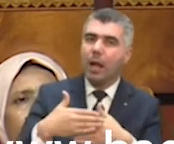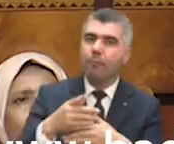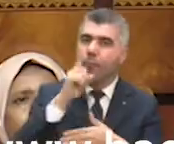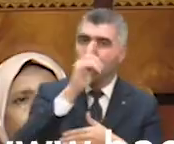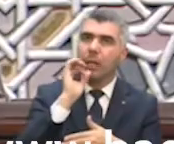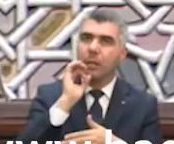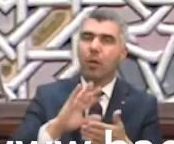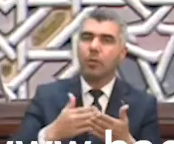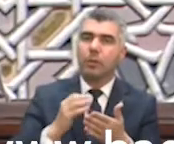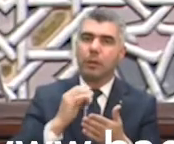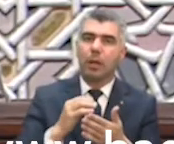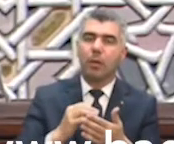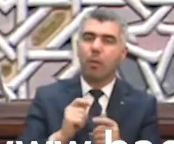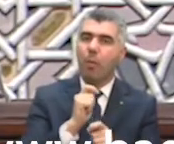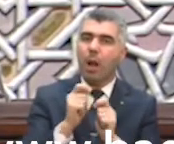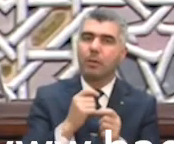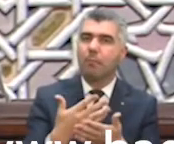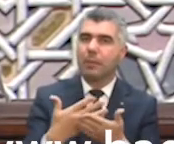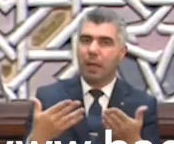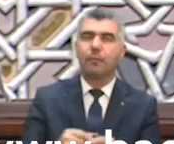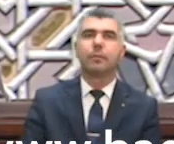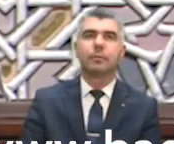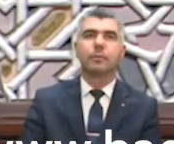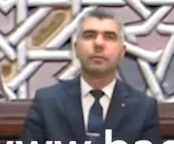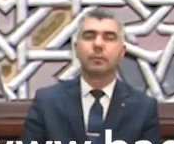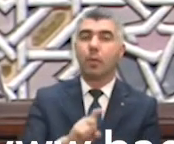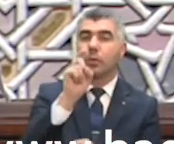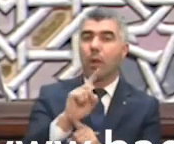خصوصا في ظل النقاش. شكرا سيد النائب المحترم، انتهى الوقت. هناك من تعقيبات إضافية في الموضوع؟